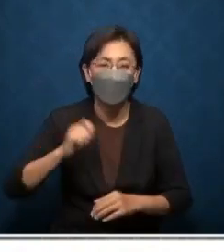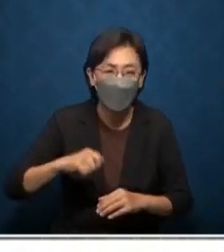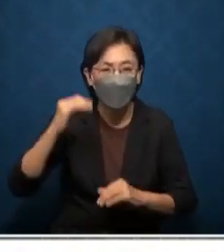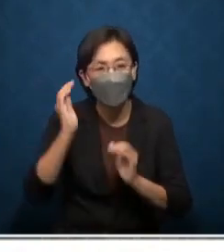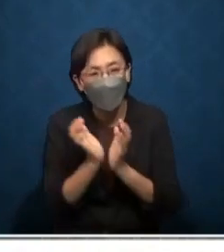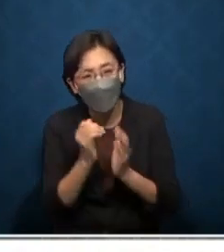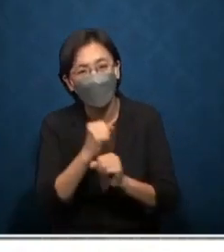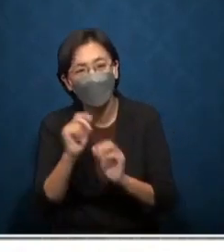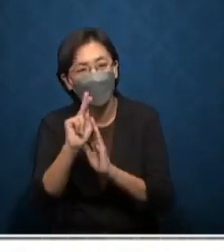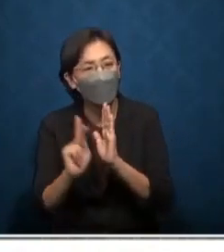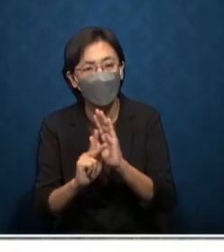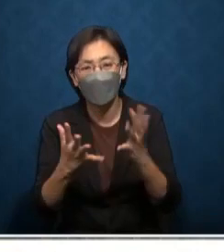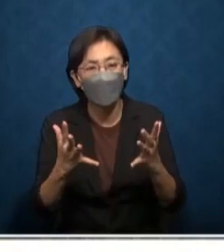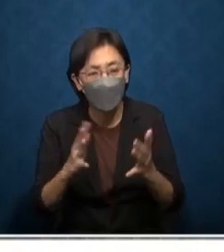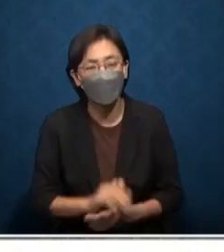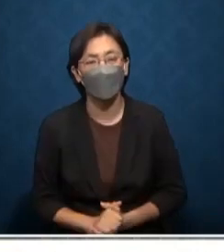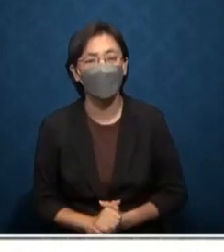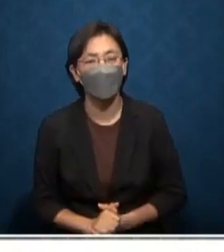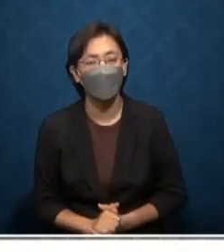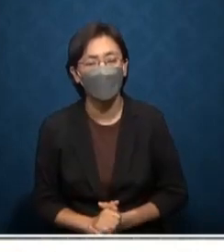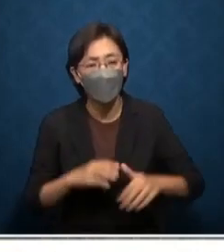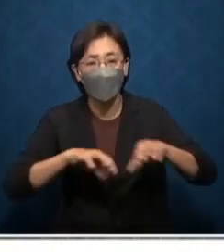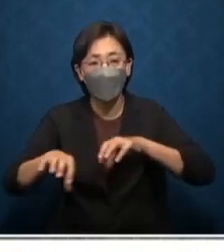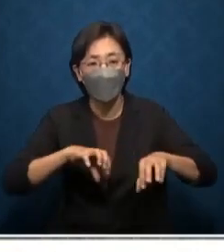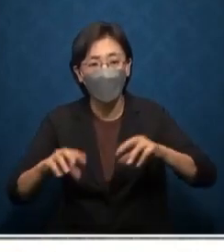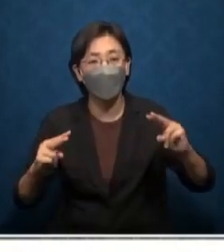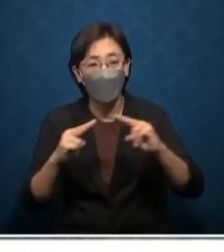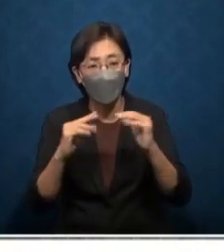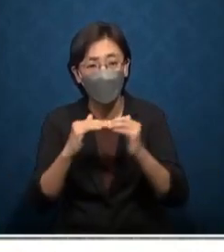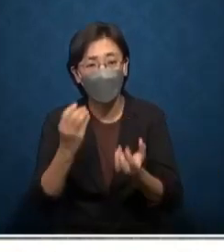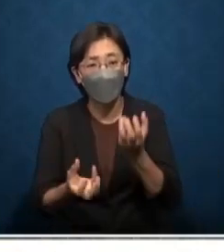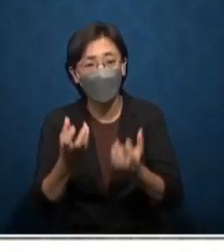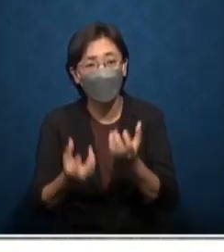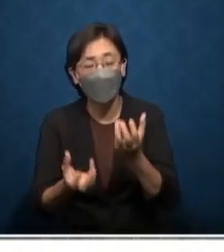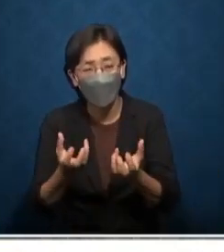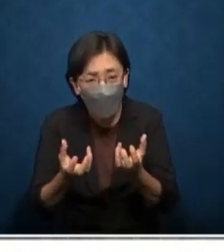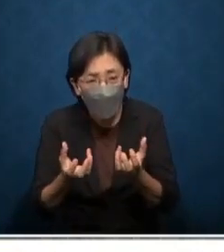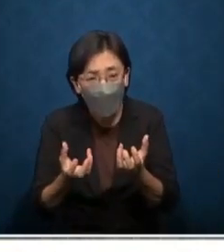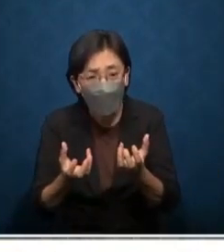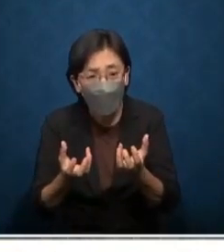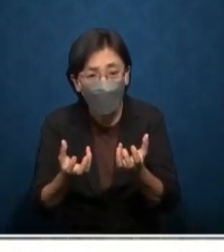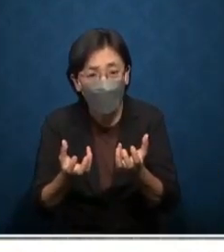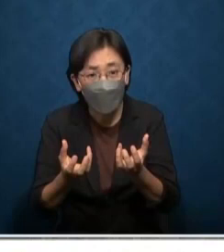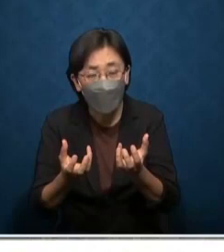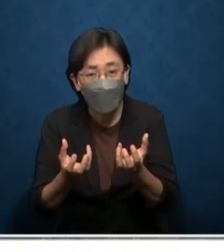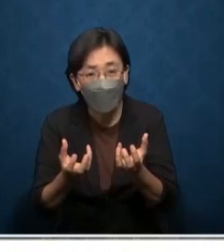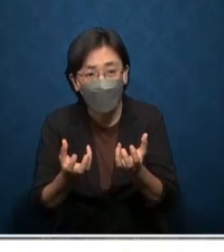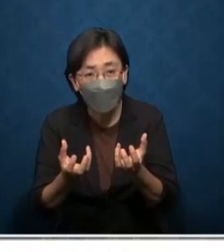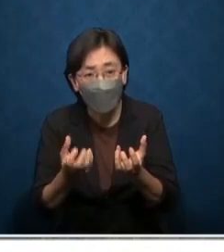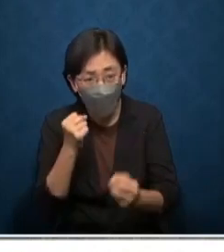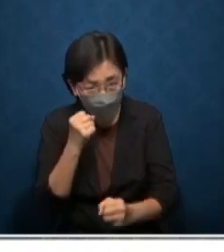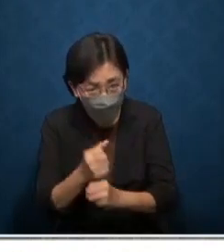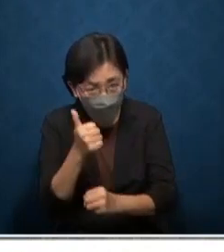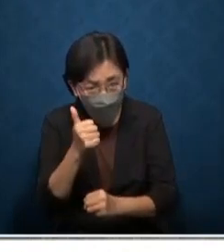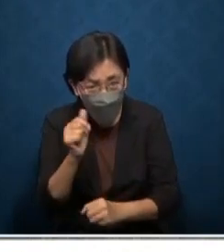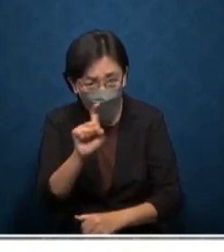ไม่ได้เป็ักกษหมายจะมาบริหารกระสวงยุติทำได้ห